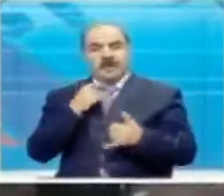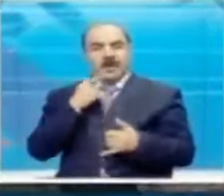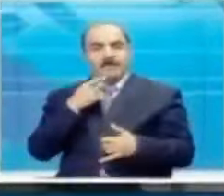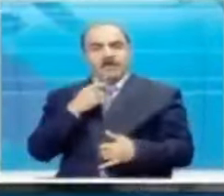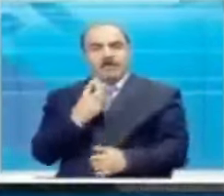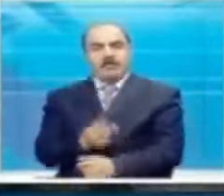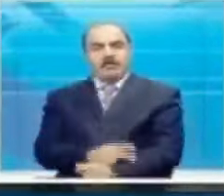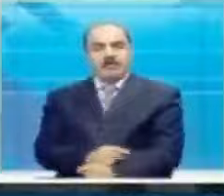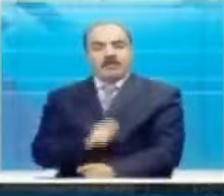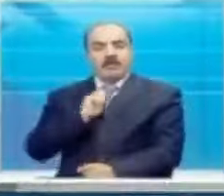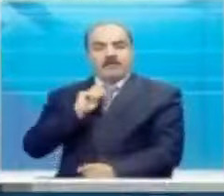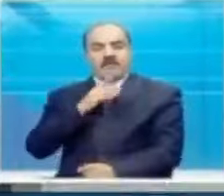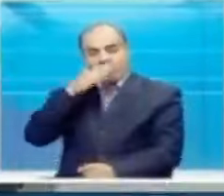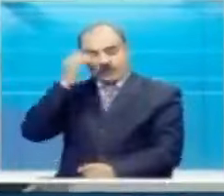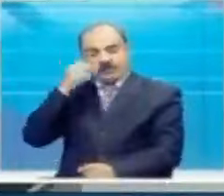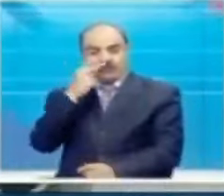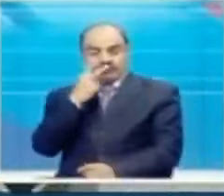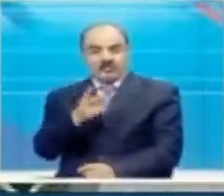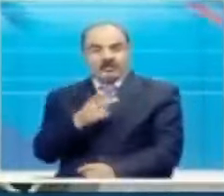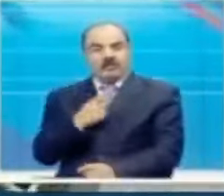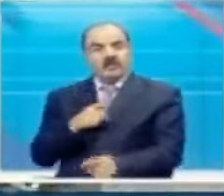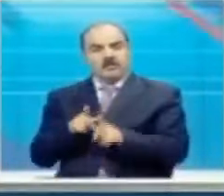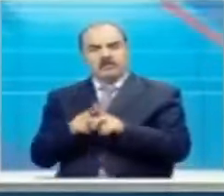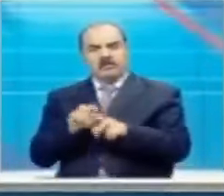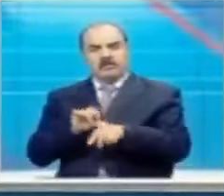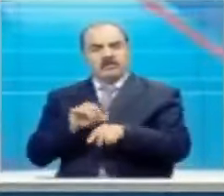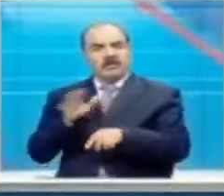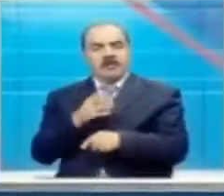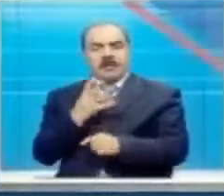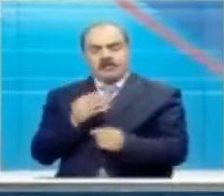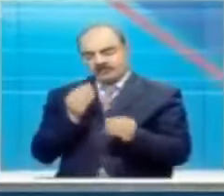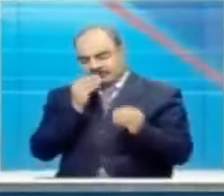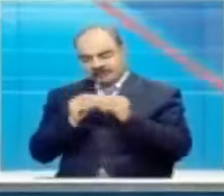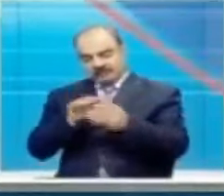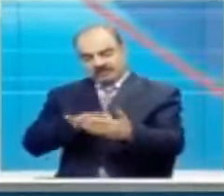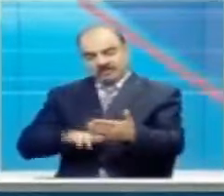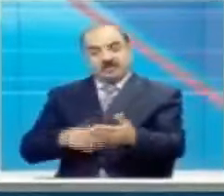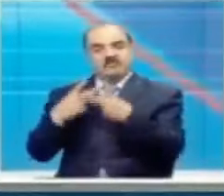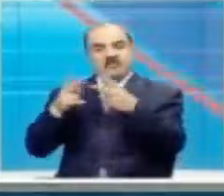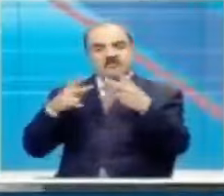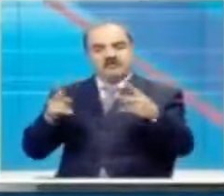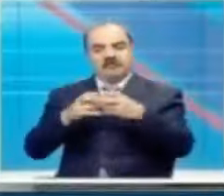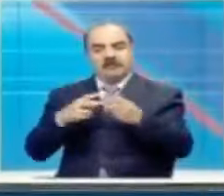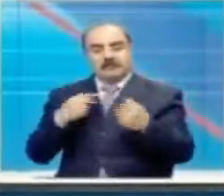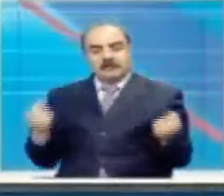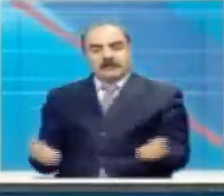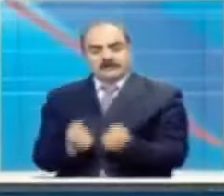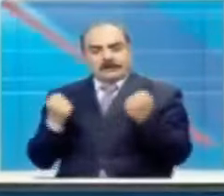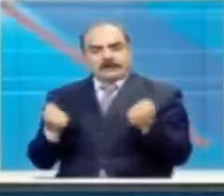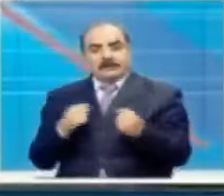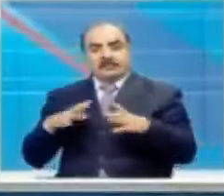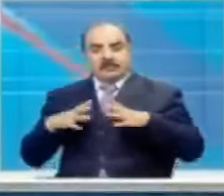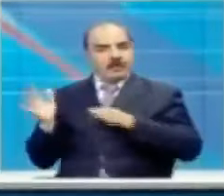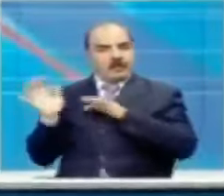المعلومات ومحافظ اسيوط مراسم توقيع اربع مذكرات تفاهم تستهدف تدريب وتوفير فرص